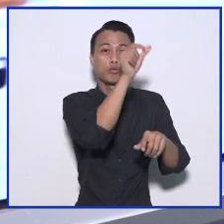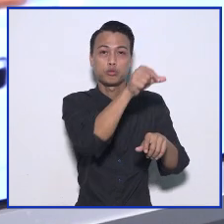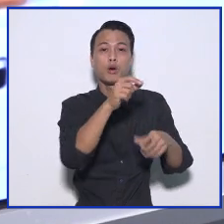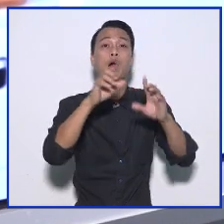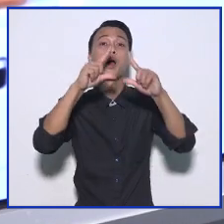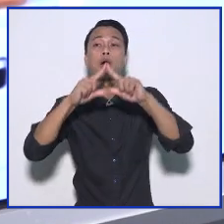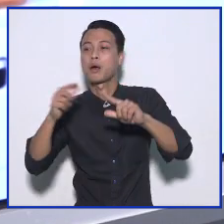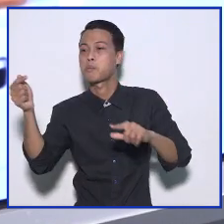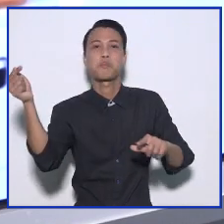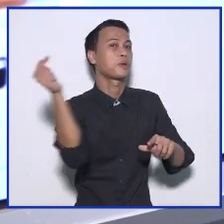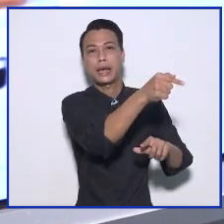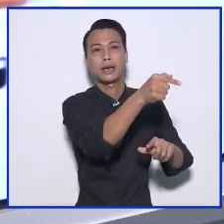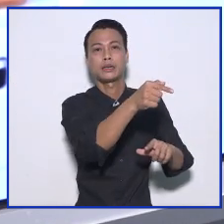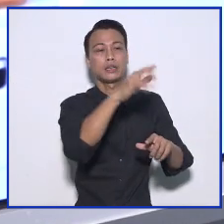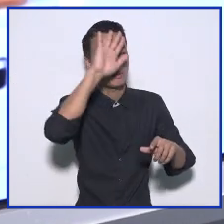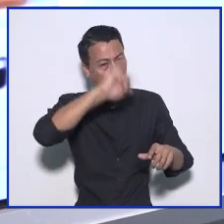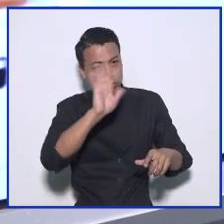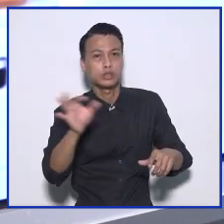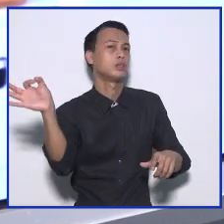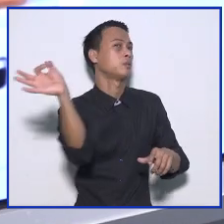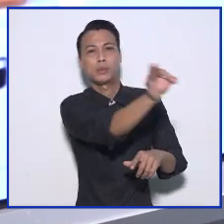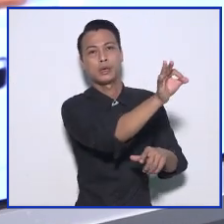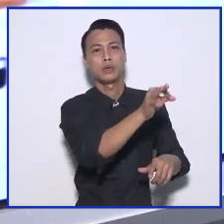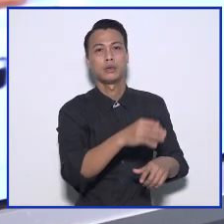payroll အကောင့်လေးတွေရှိပါတယ် KBZ အကောင့်အဲ့လိုမျိုး account